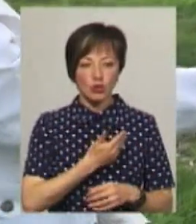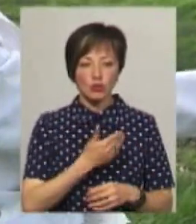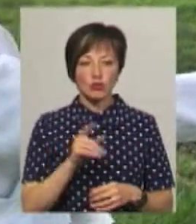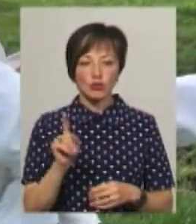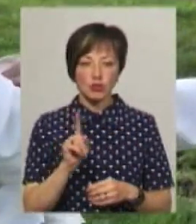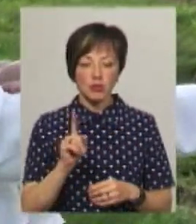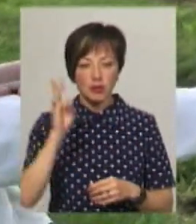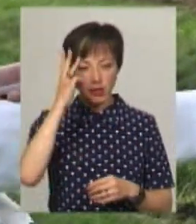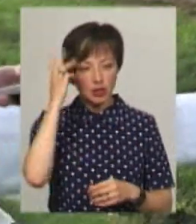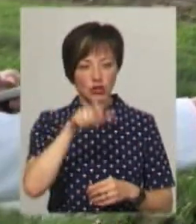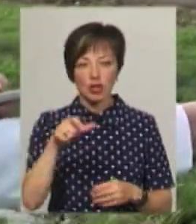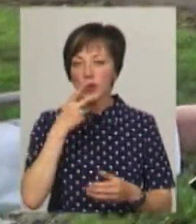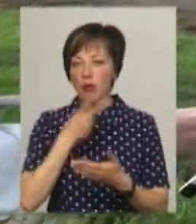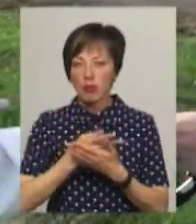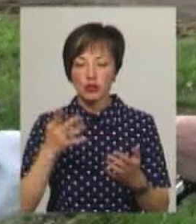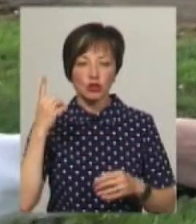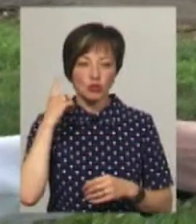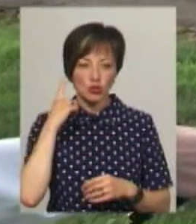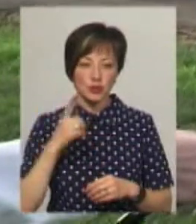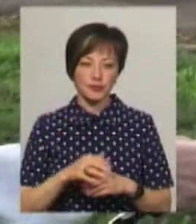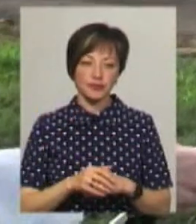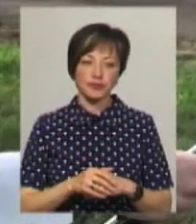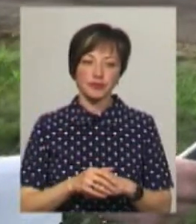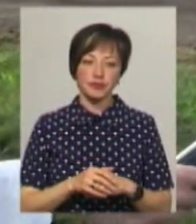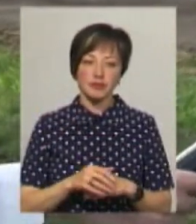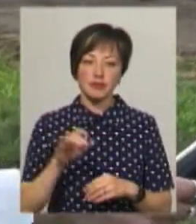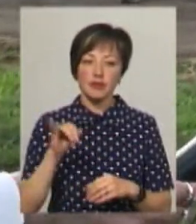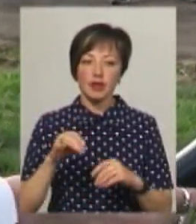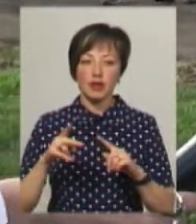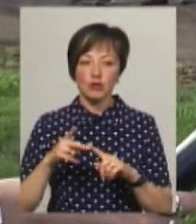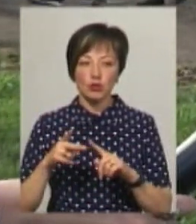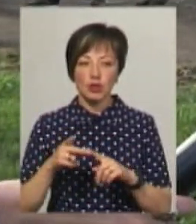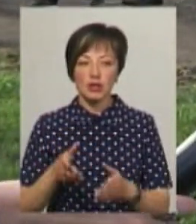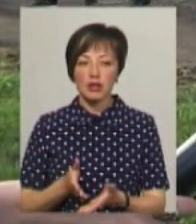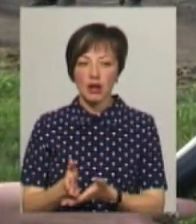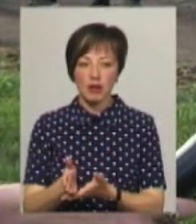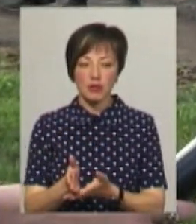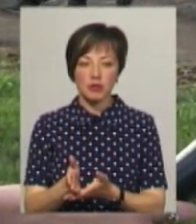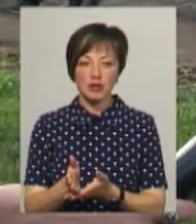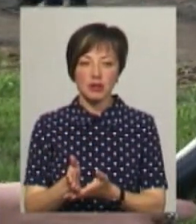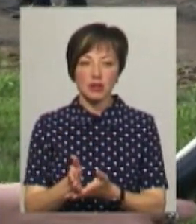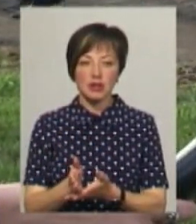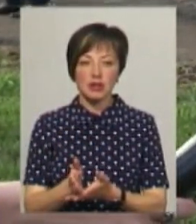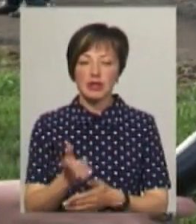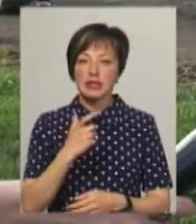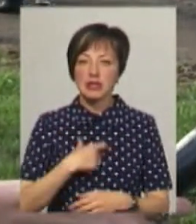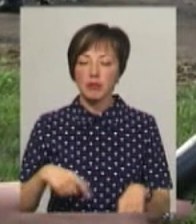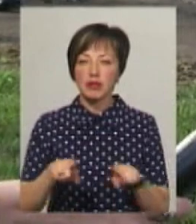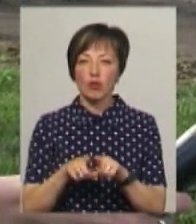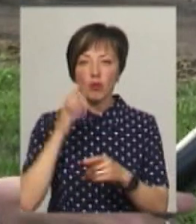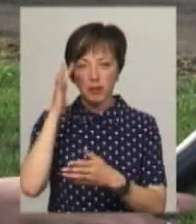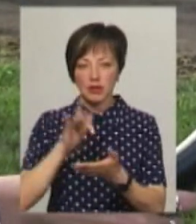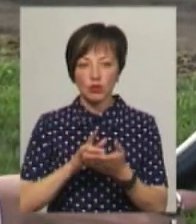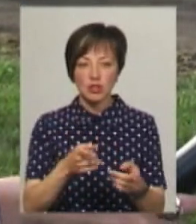щоб хмельничани побачили і почули. Ну і другий напрямок – ми ставили для себе таку мету